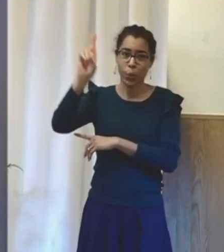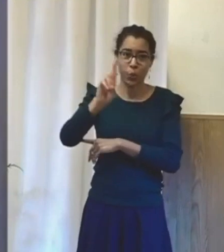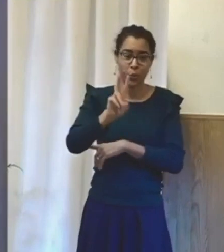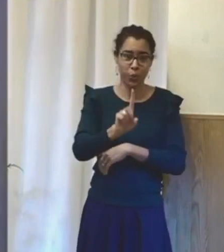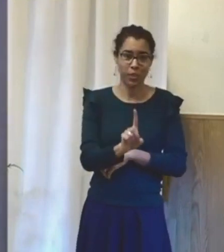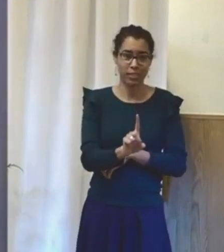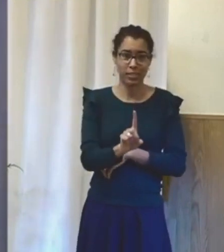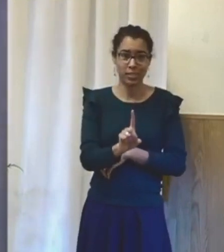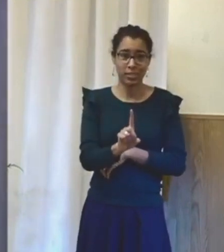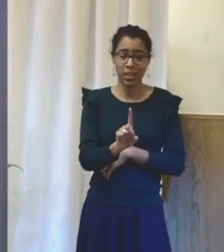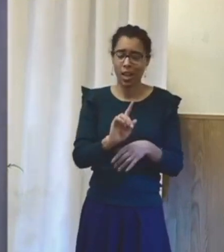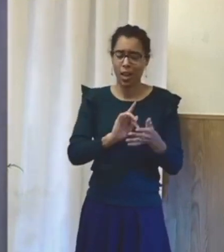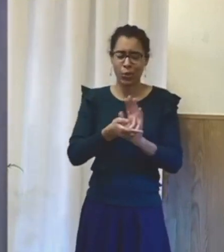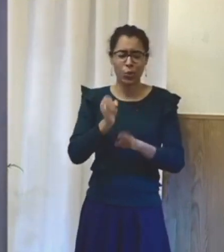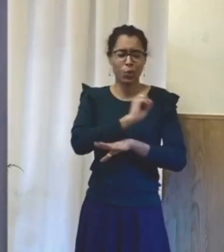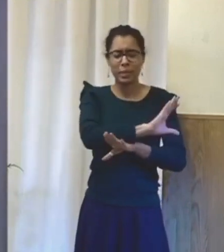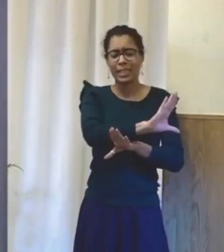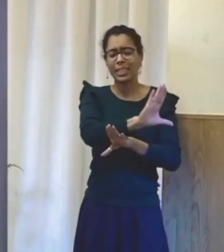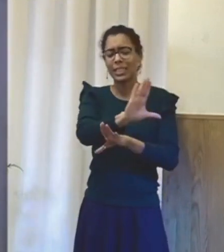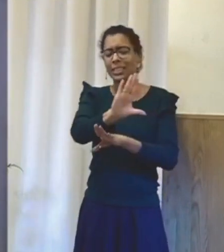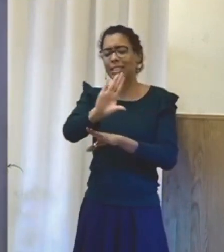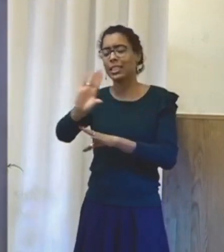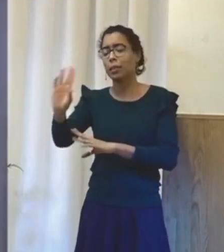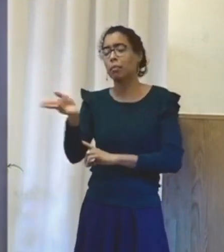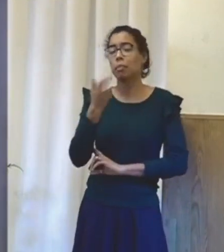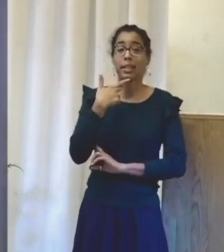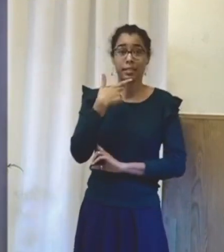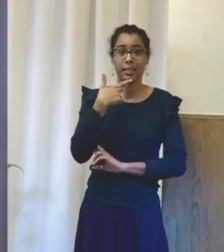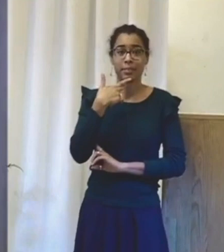tout se manifestera parfaitement.